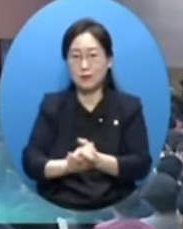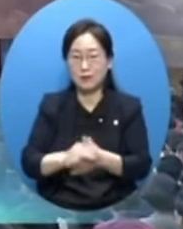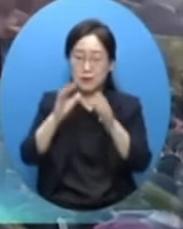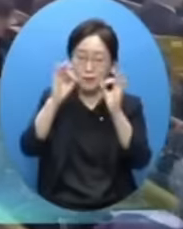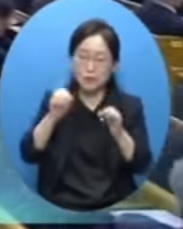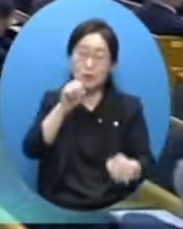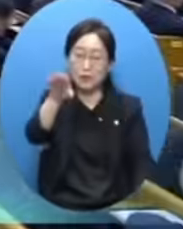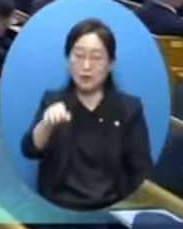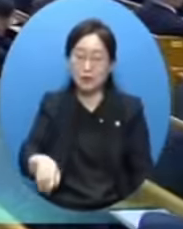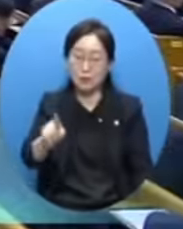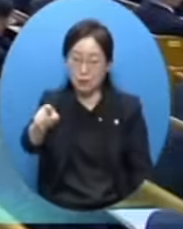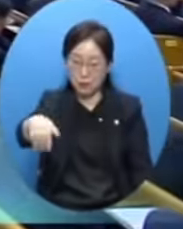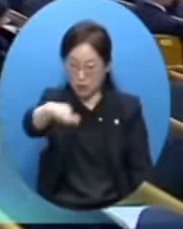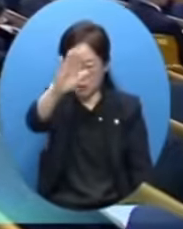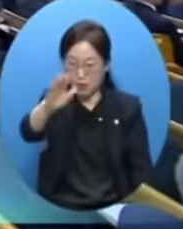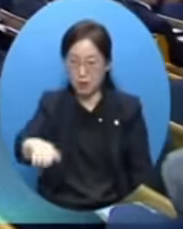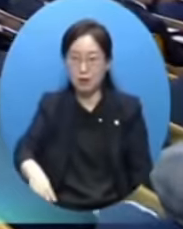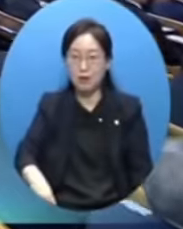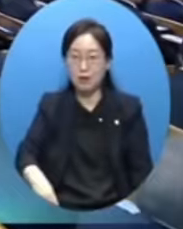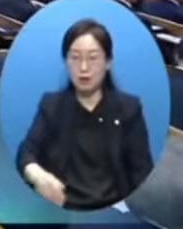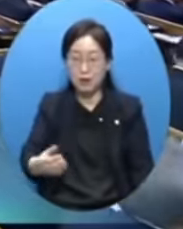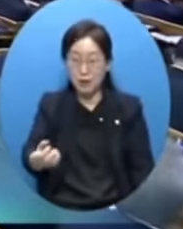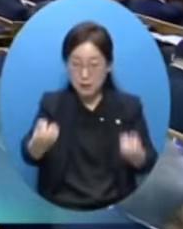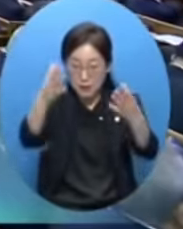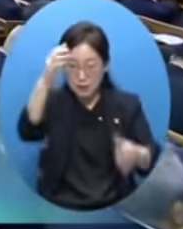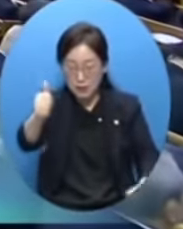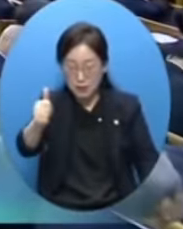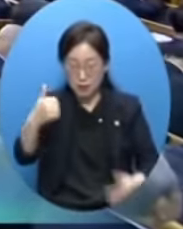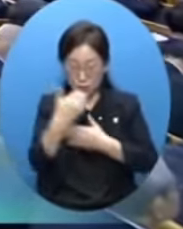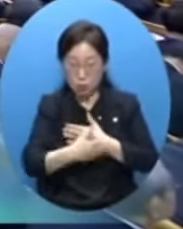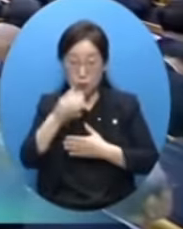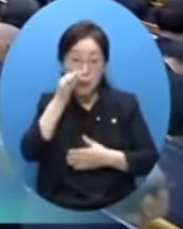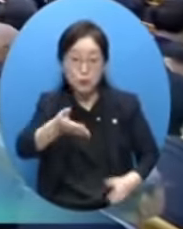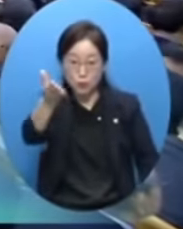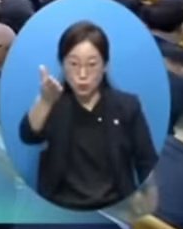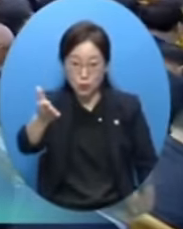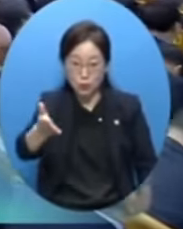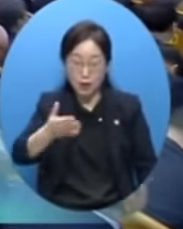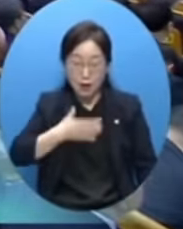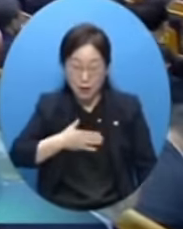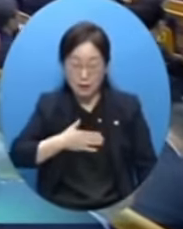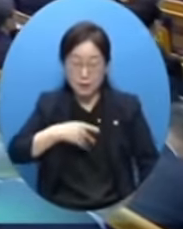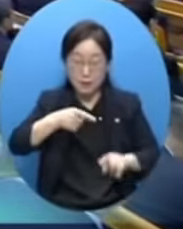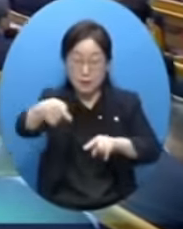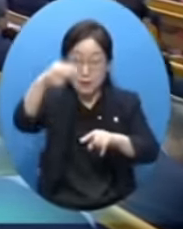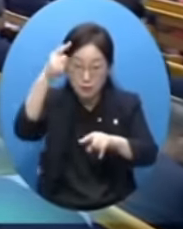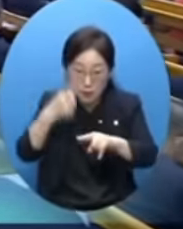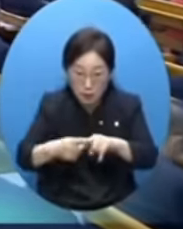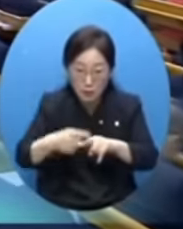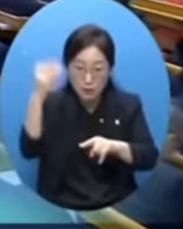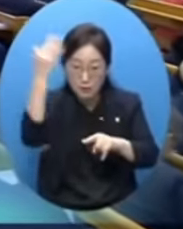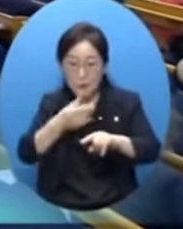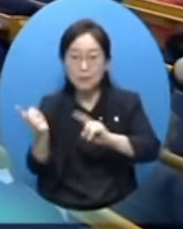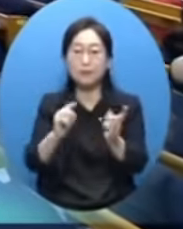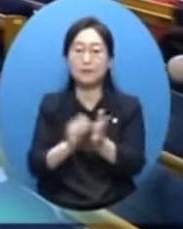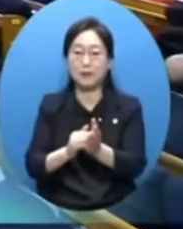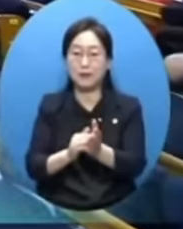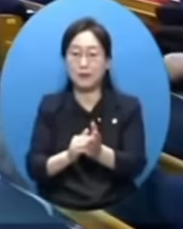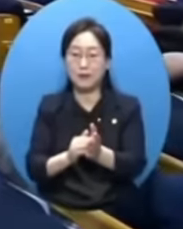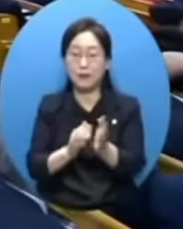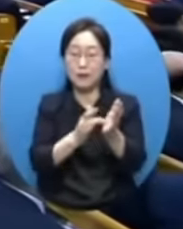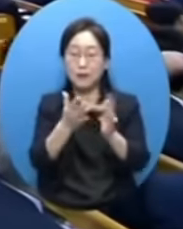보시고 이르시되 가서 제사장들에게 너희 몸을 보이라 하셨더니 그들이 가다가 깨끗함을 받은지라. 예수의